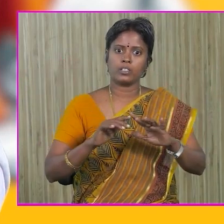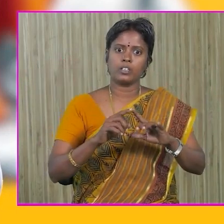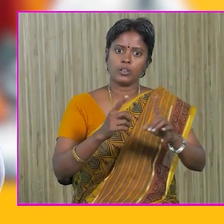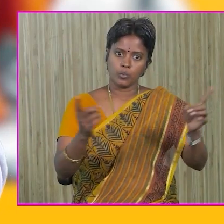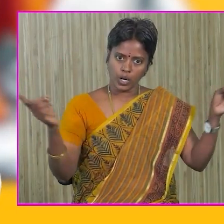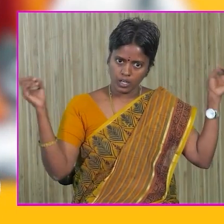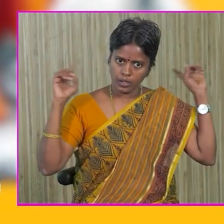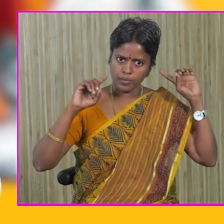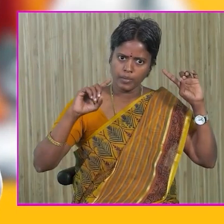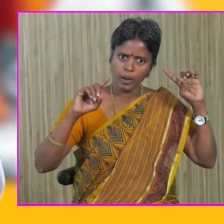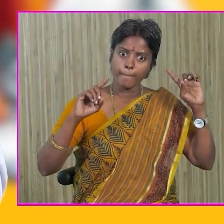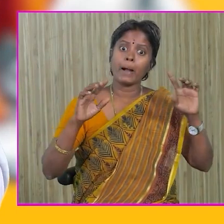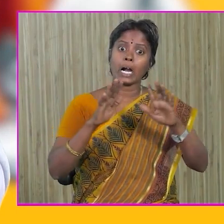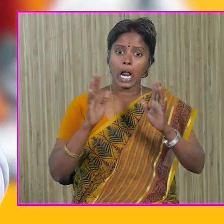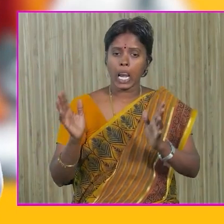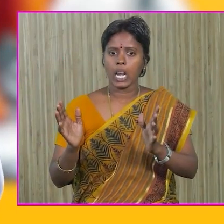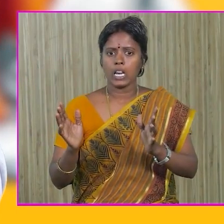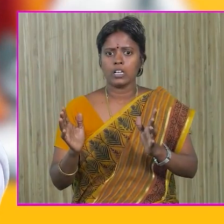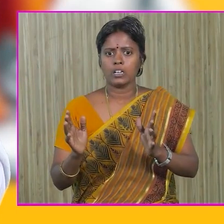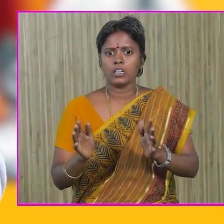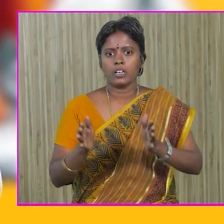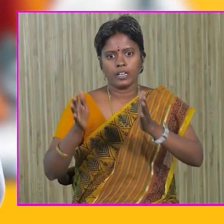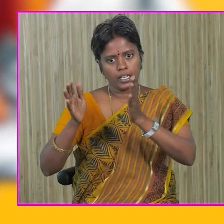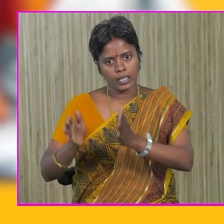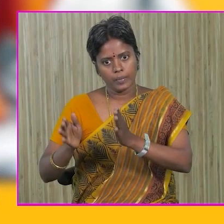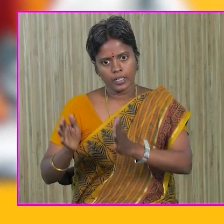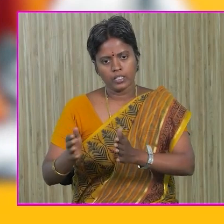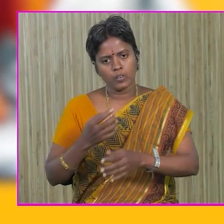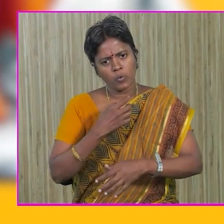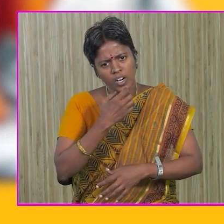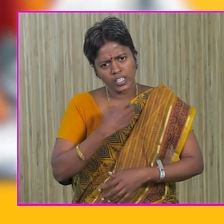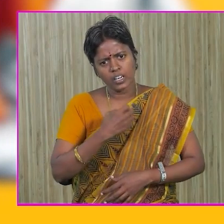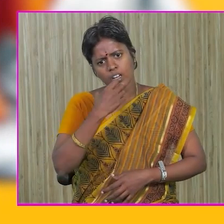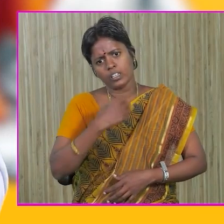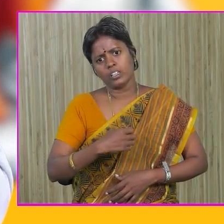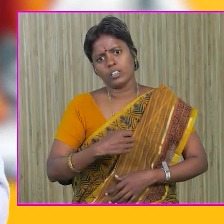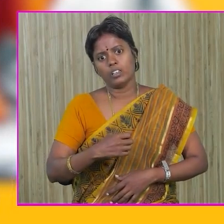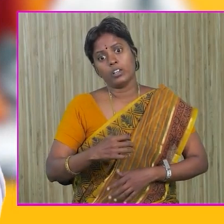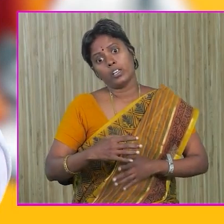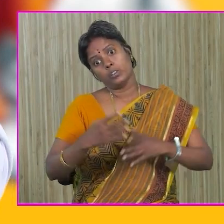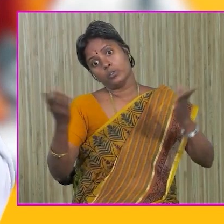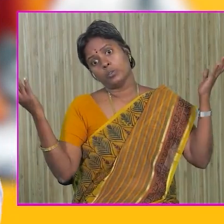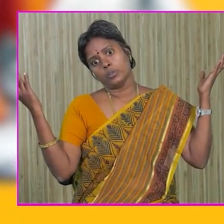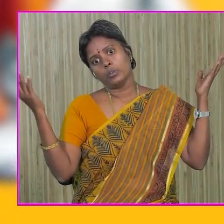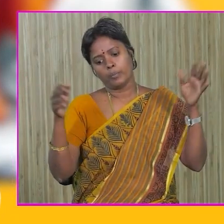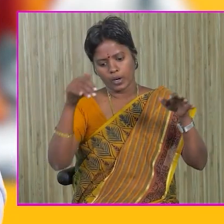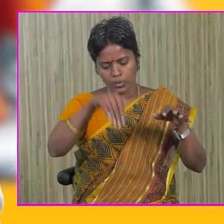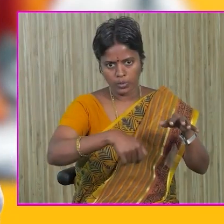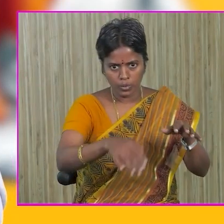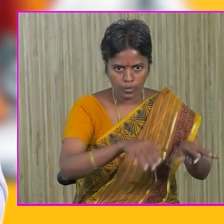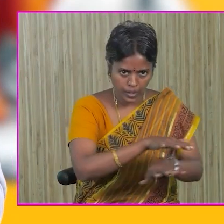குறிப்பது உலக மக்கள், நிலை பெற்று வாழ்கிறார்கள். இல்லை என்றால் என்றோ இவர்கள் மண்ணோடு